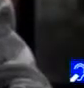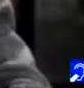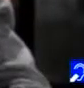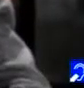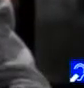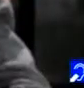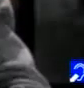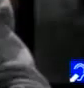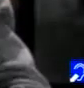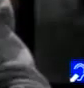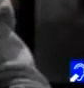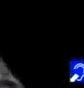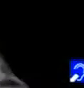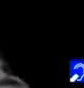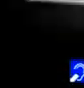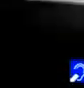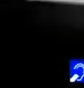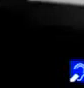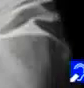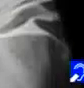And now, ladies and gentlemen, I have a little surprise for you.